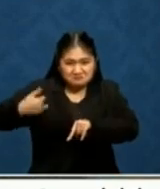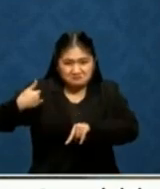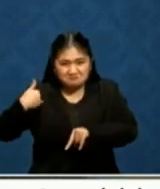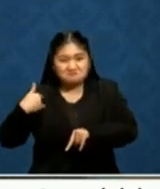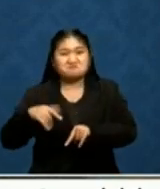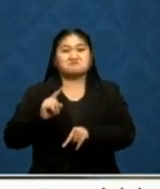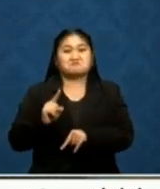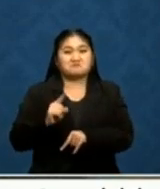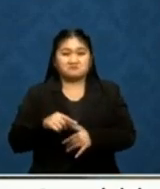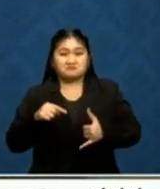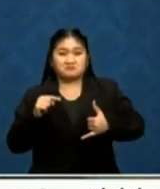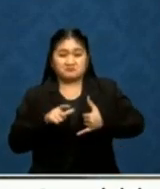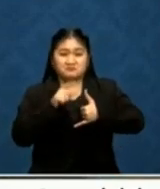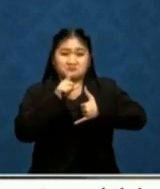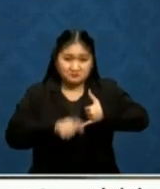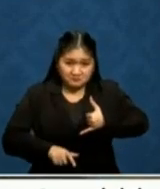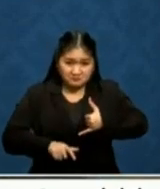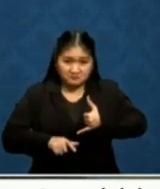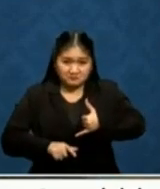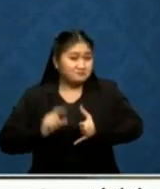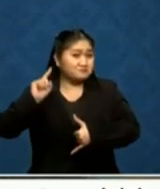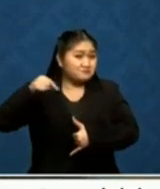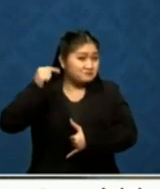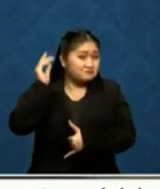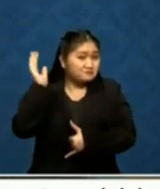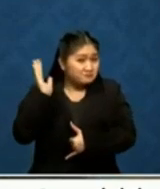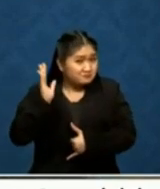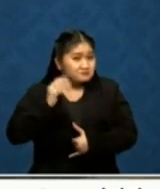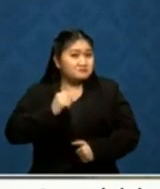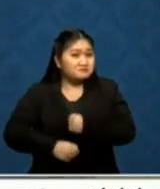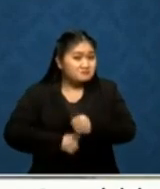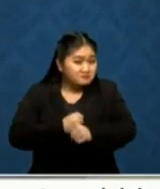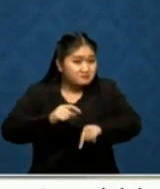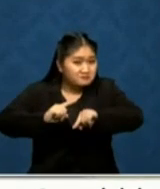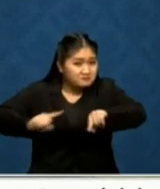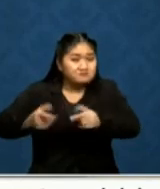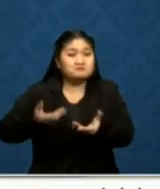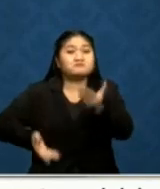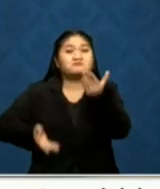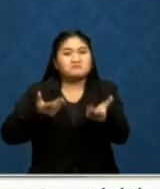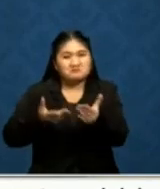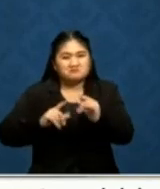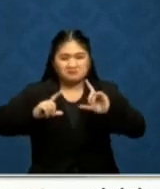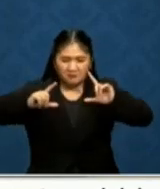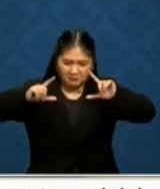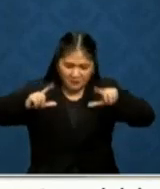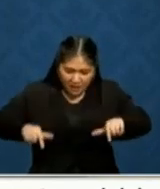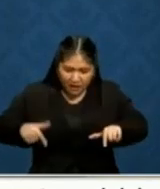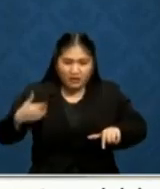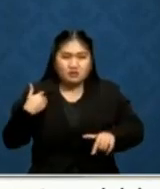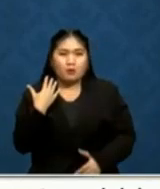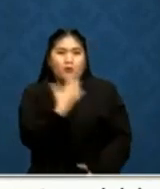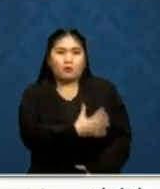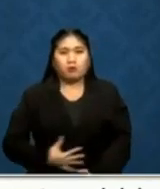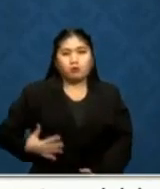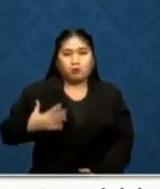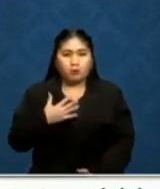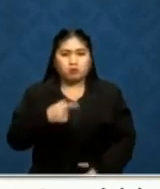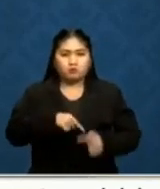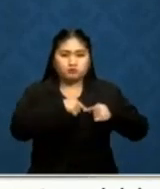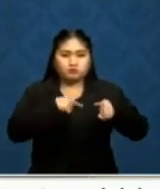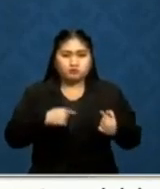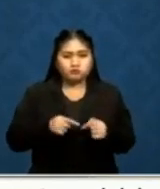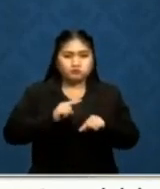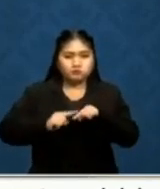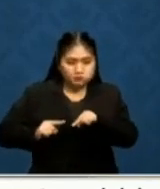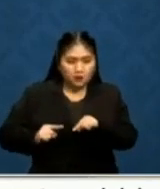การกระทำต่อบุคคลทุกเพศทุกวัยซึ่งเป็นการกระทำที่ก่อให้เกิดความเสียหายทั้งต่อร่างกายและจิตใจ